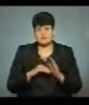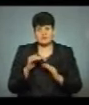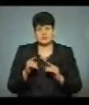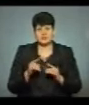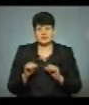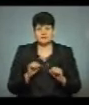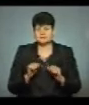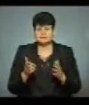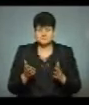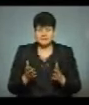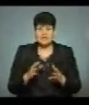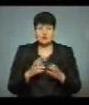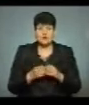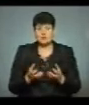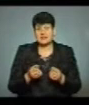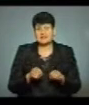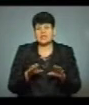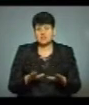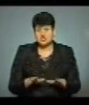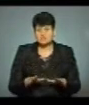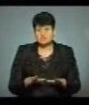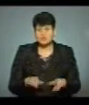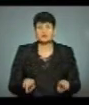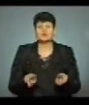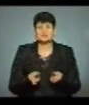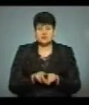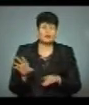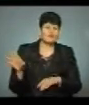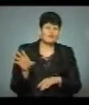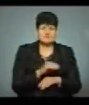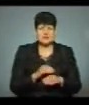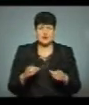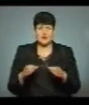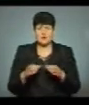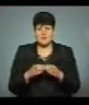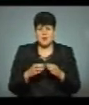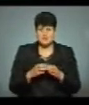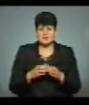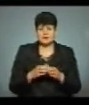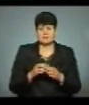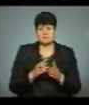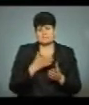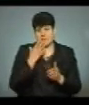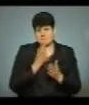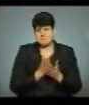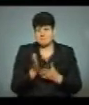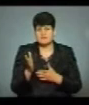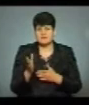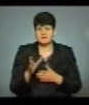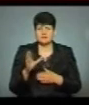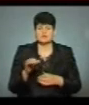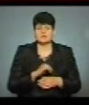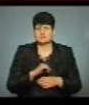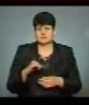за результатом цих прийнятих рішень, однозначно всі громади на південь висловилися за бажання сформувати свою громаду